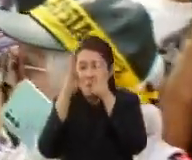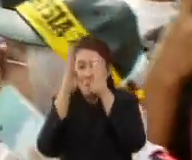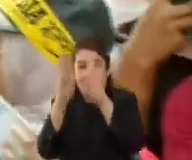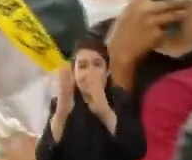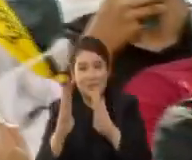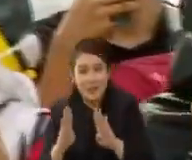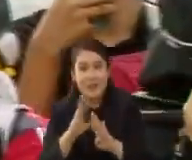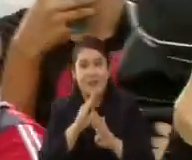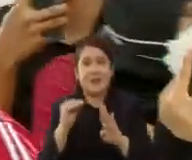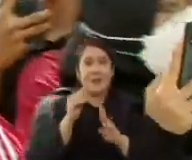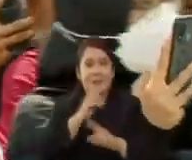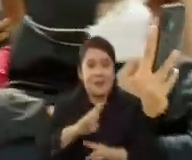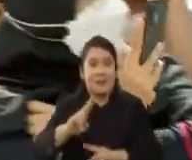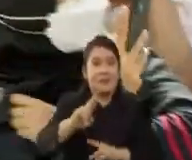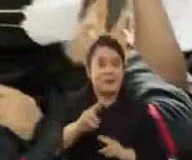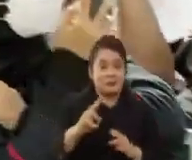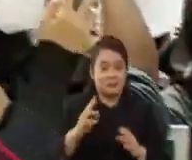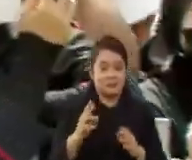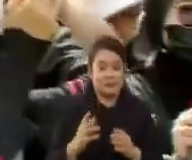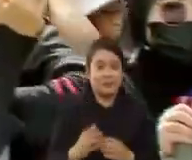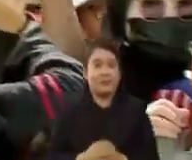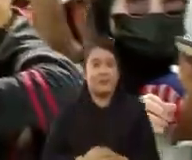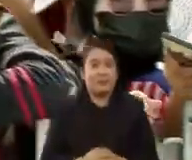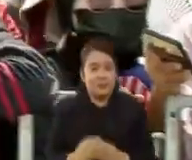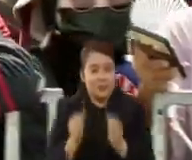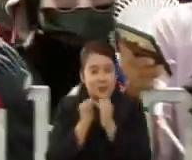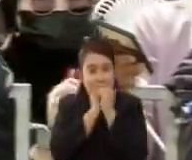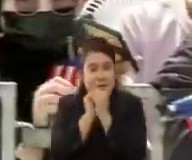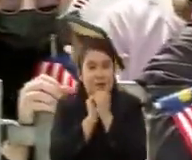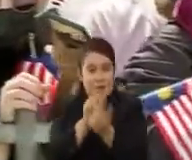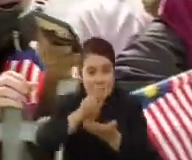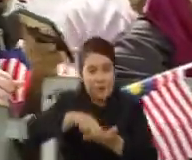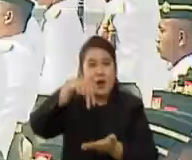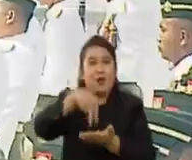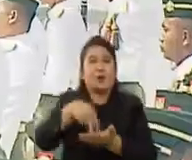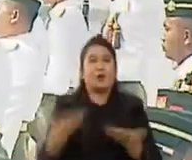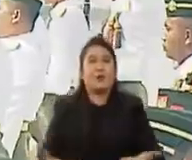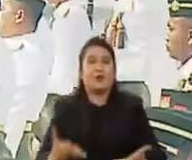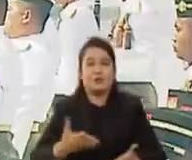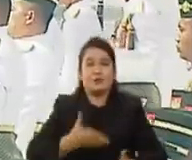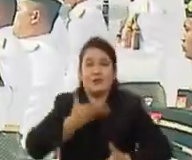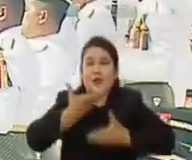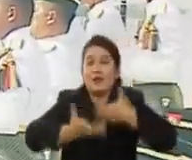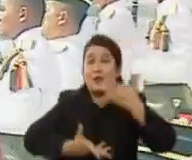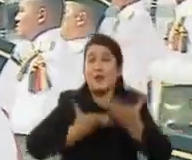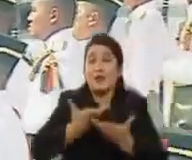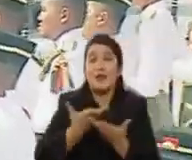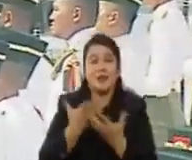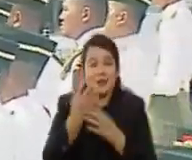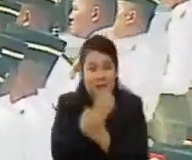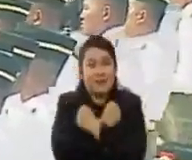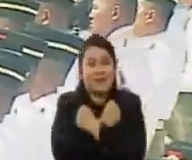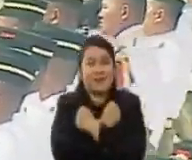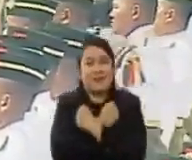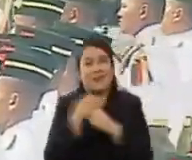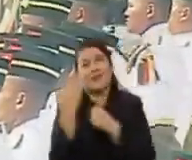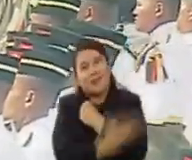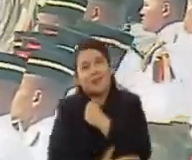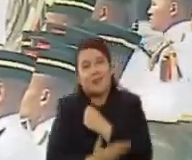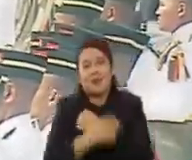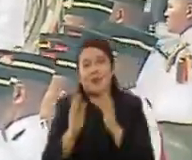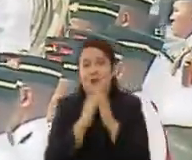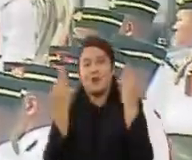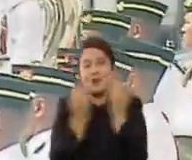Mereka bersatu, bangkit bersama Pertiwi tercinta. Zahirlah cinta negara melalui keluarga Malaysia